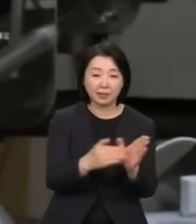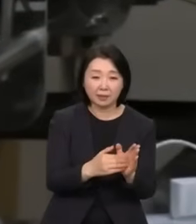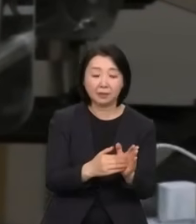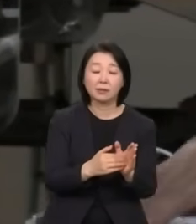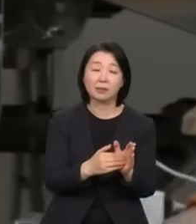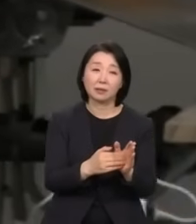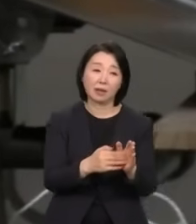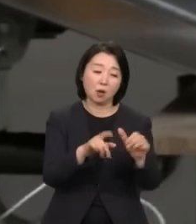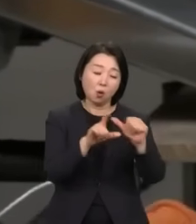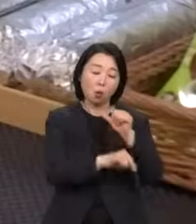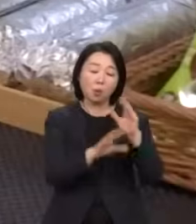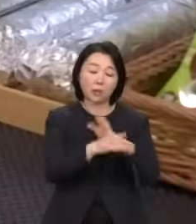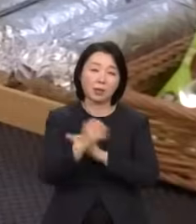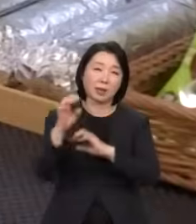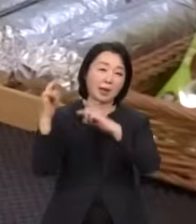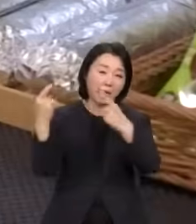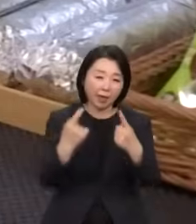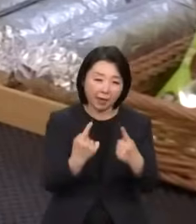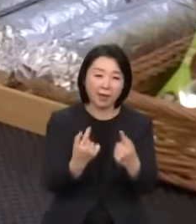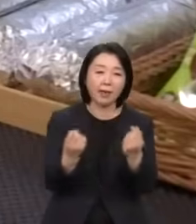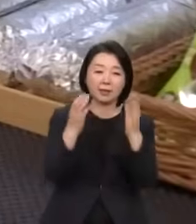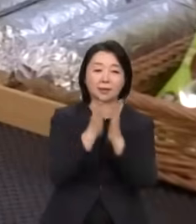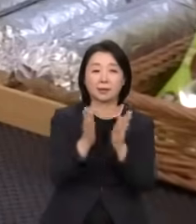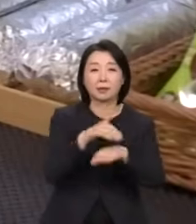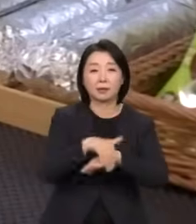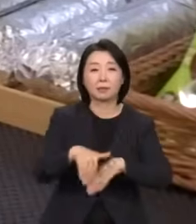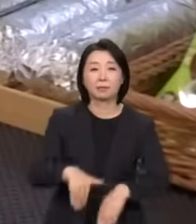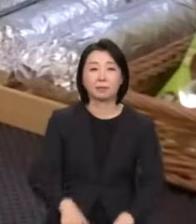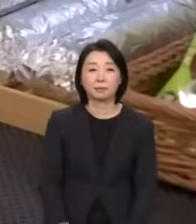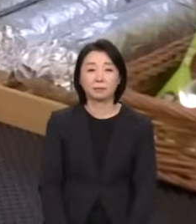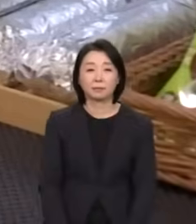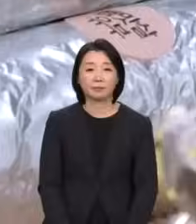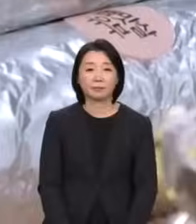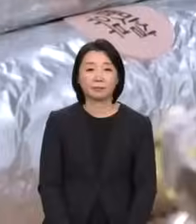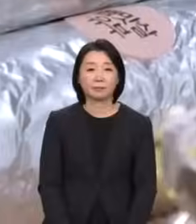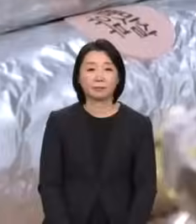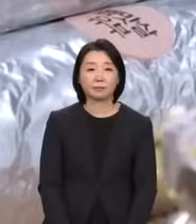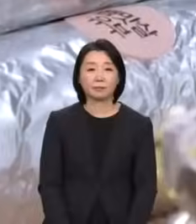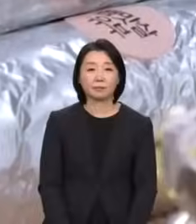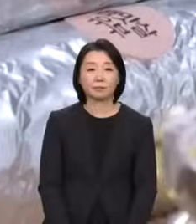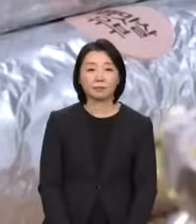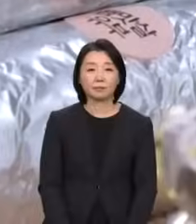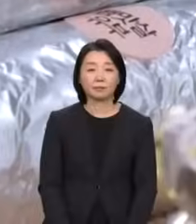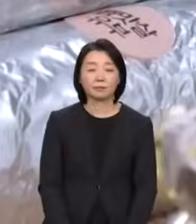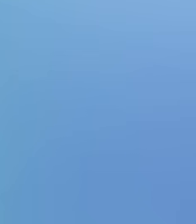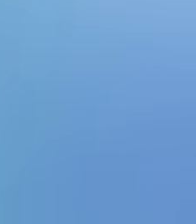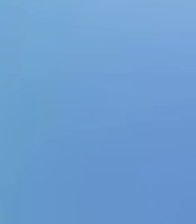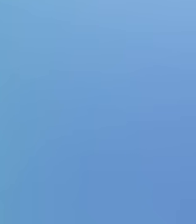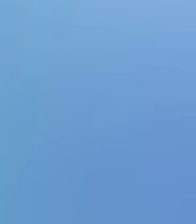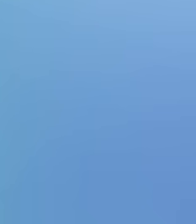달 다시 할인 행사를 시작할 거라고 밝혔습니다. JTBC 정아람입니다.